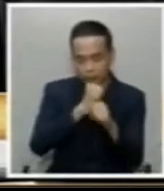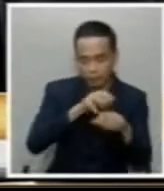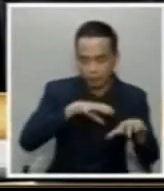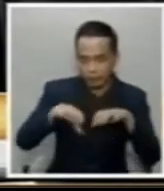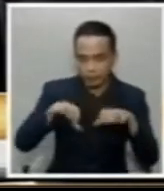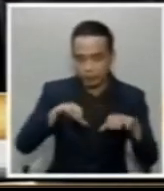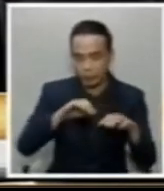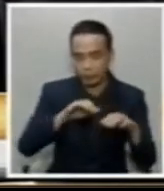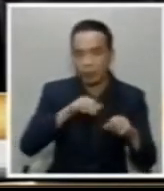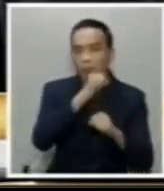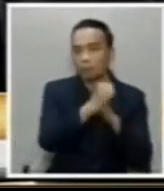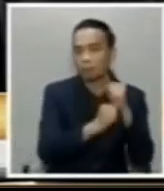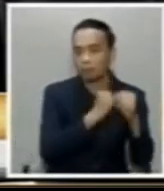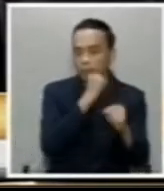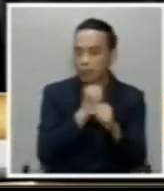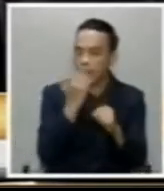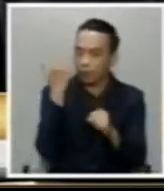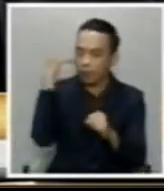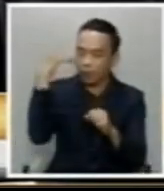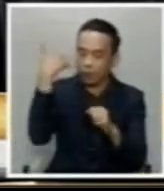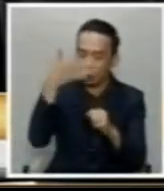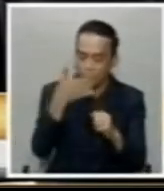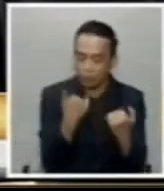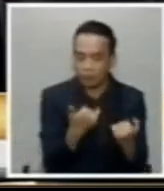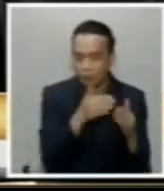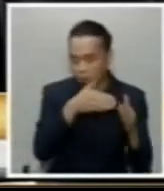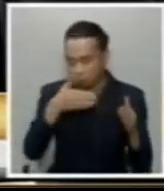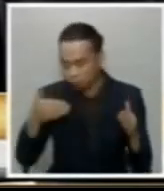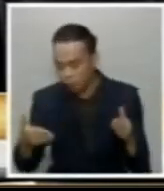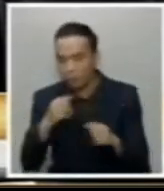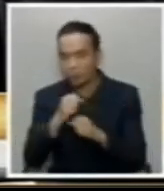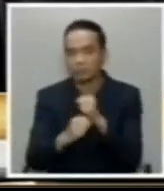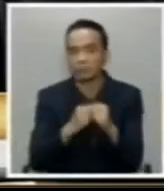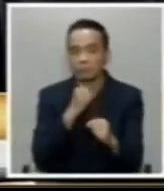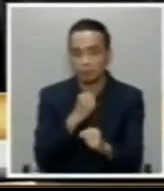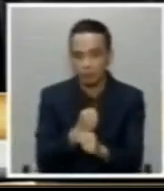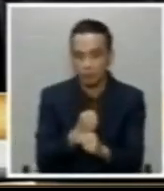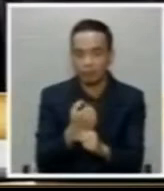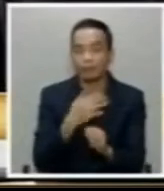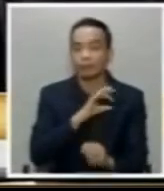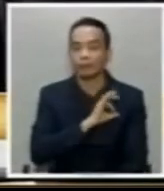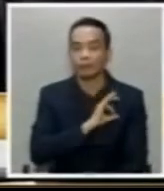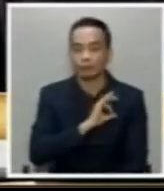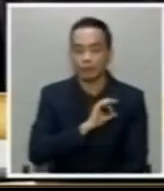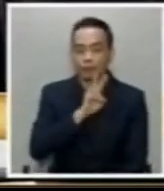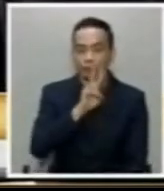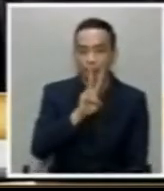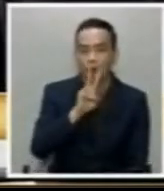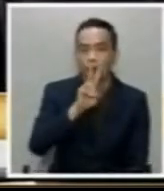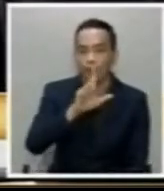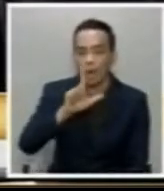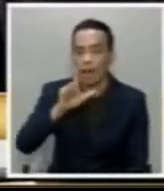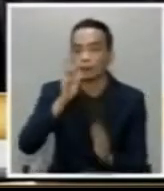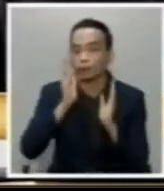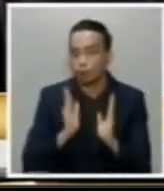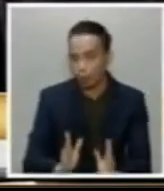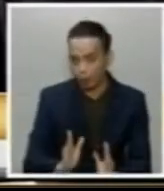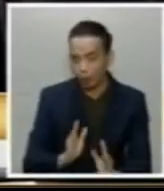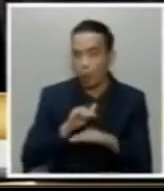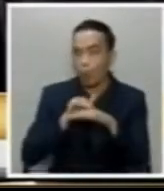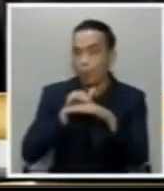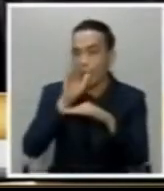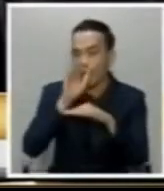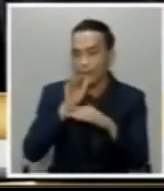าหลายปีมาเนี้ยนะครับมีสมาชิกอยู่เพียงประมาณ2ล้านคนเศษเนี่ยนะ